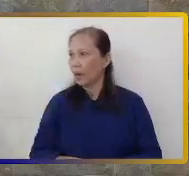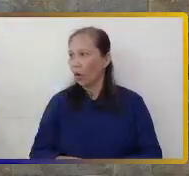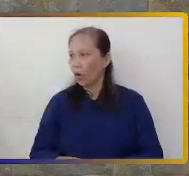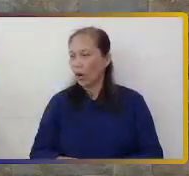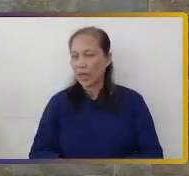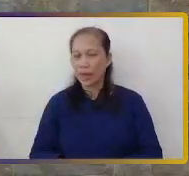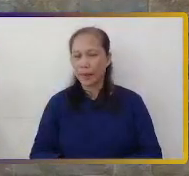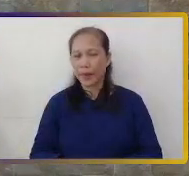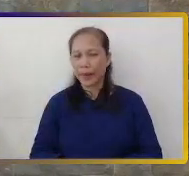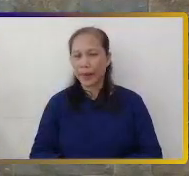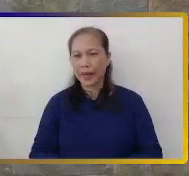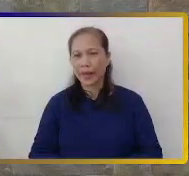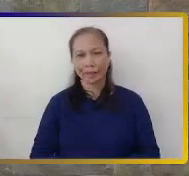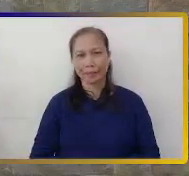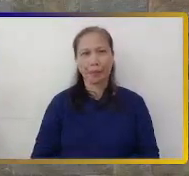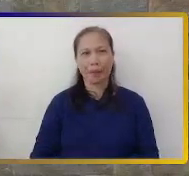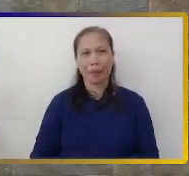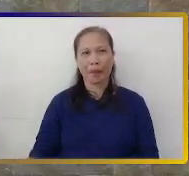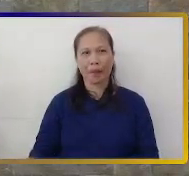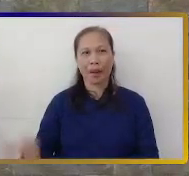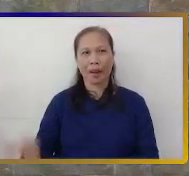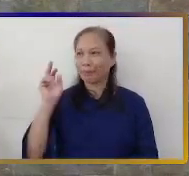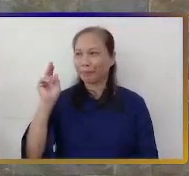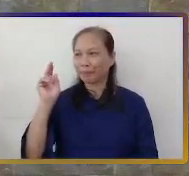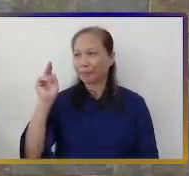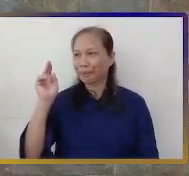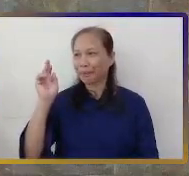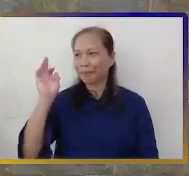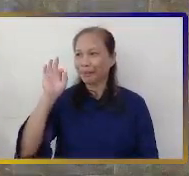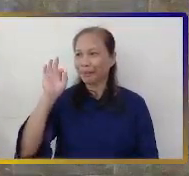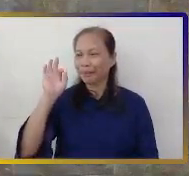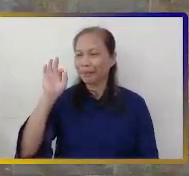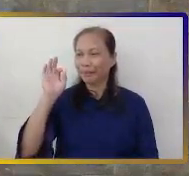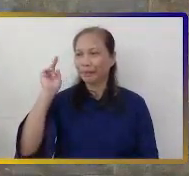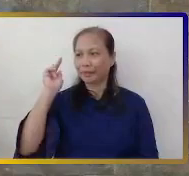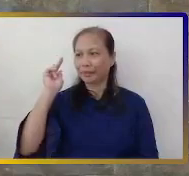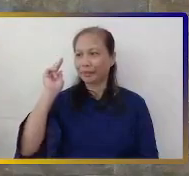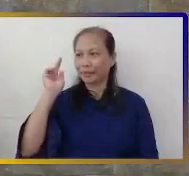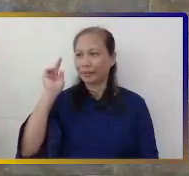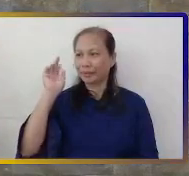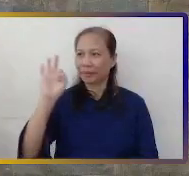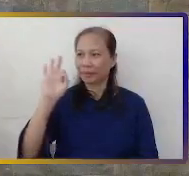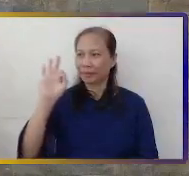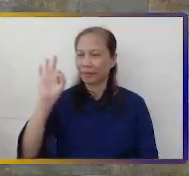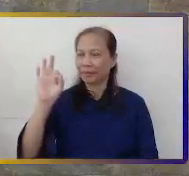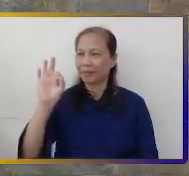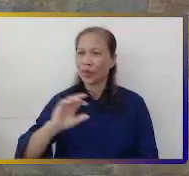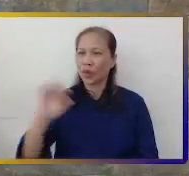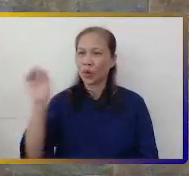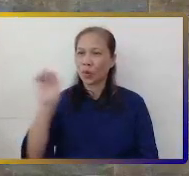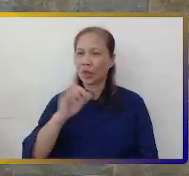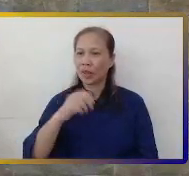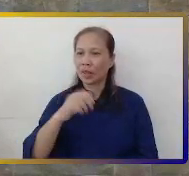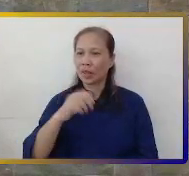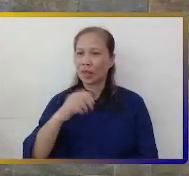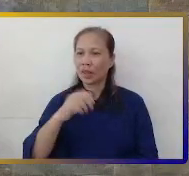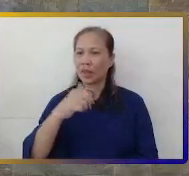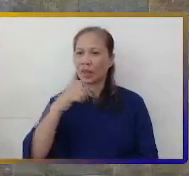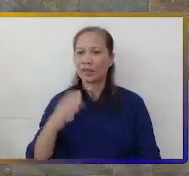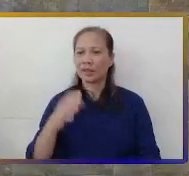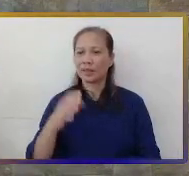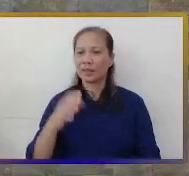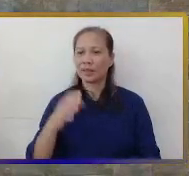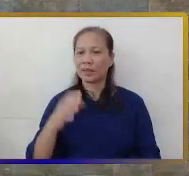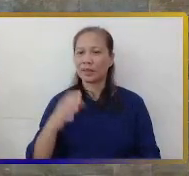pagdating sa simbahan walang rankings ang leadership maliban sa Pastor you see